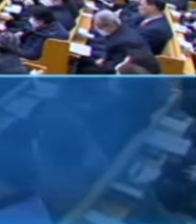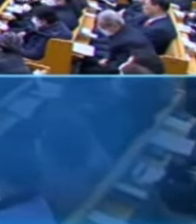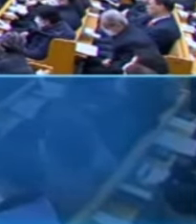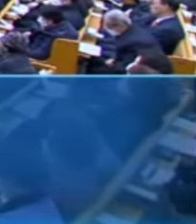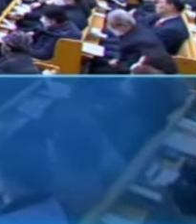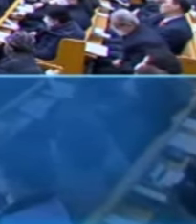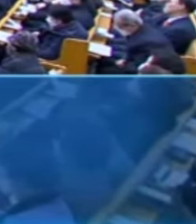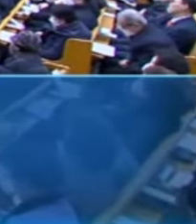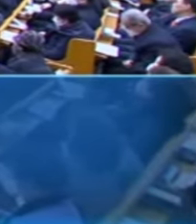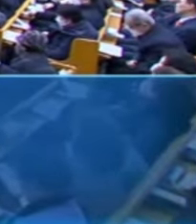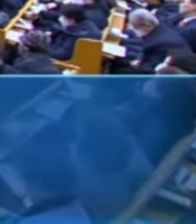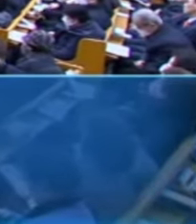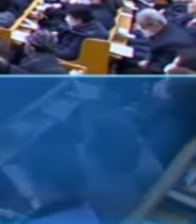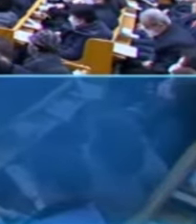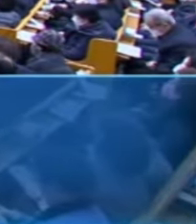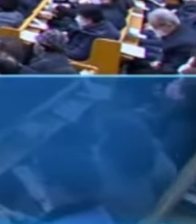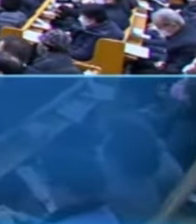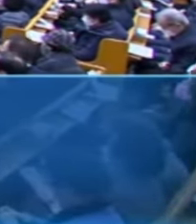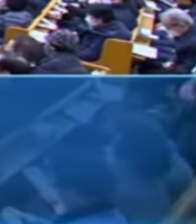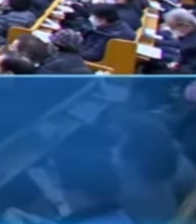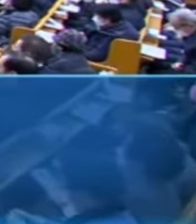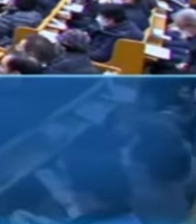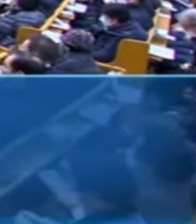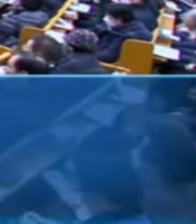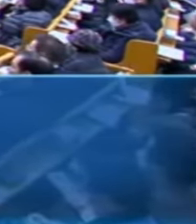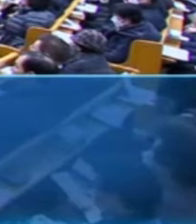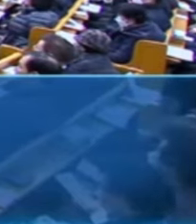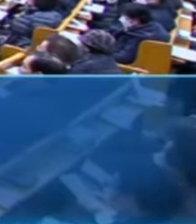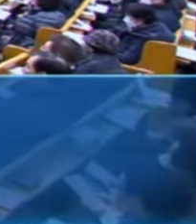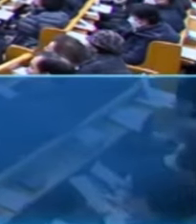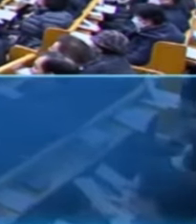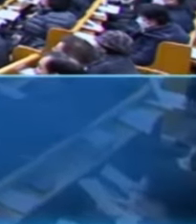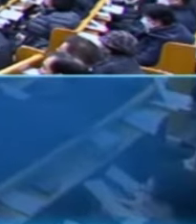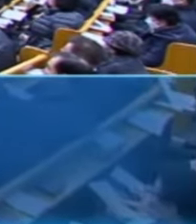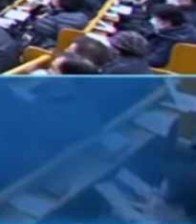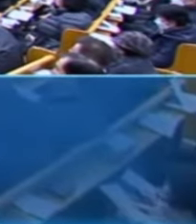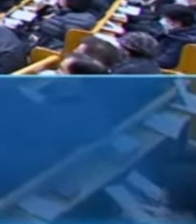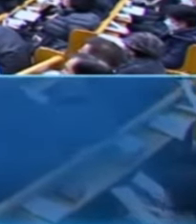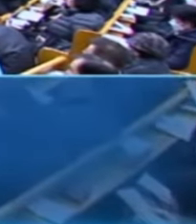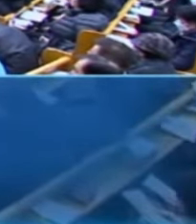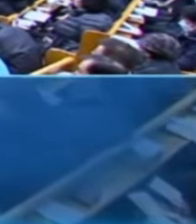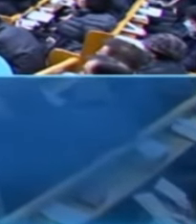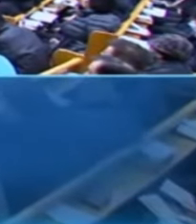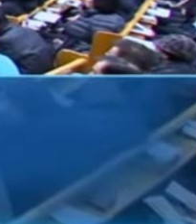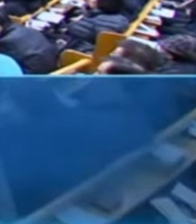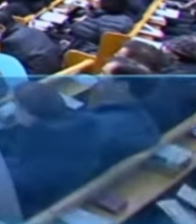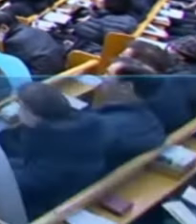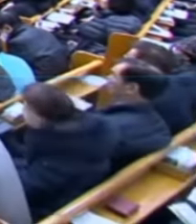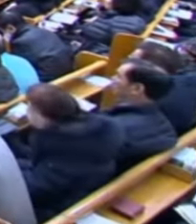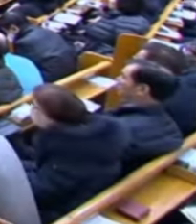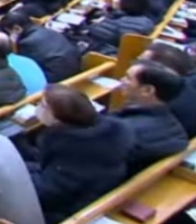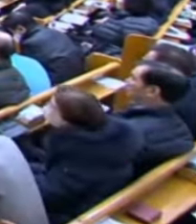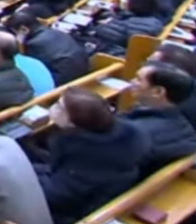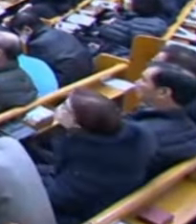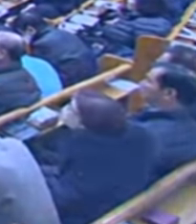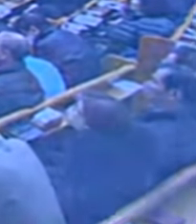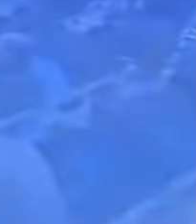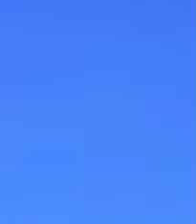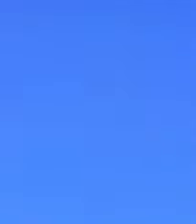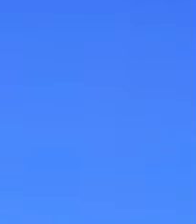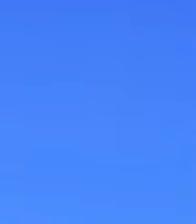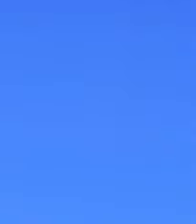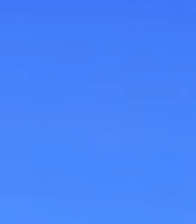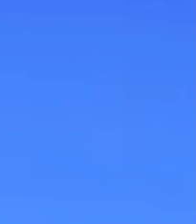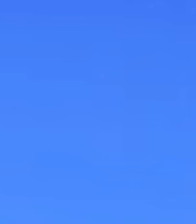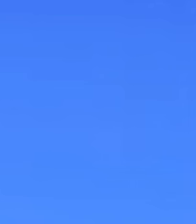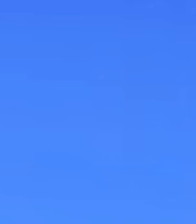모든 일을 행하신 것 같이 이제도 너희를 위하여 싸우실 것이며, 하나님은